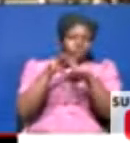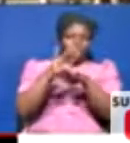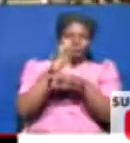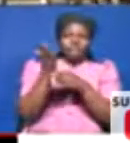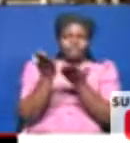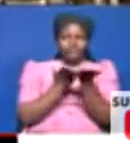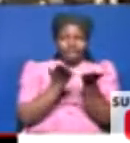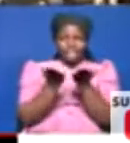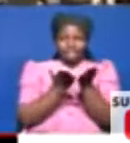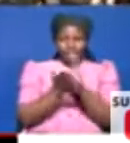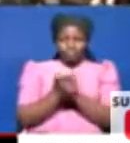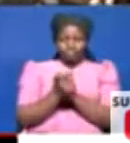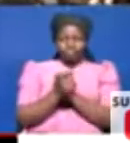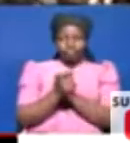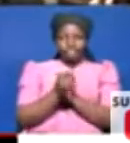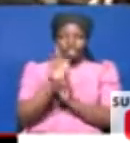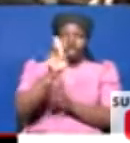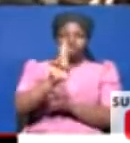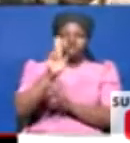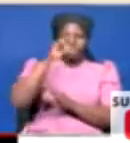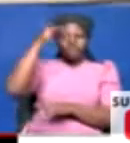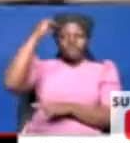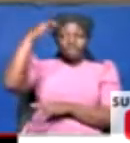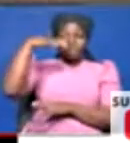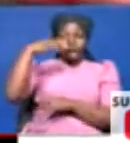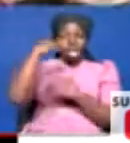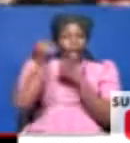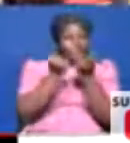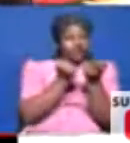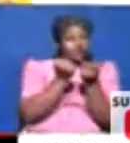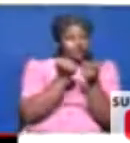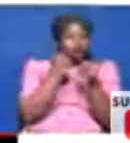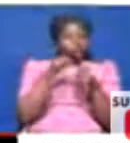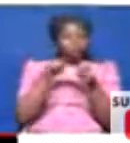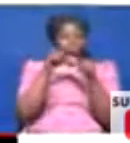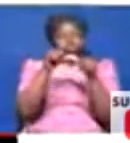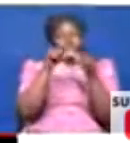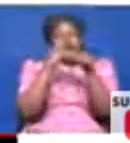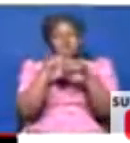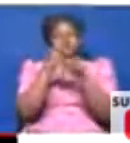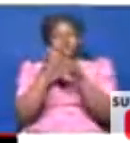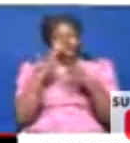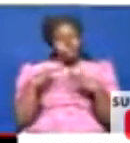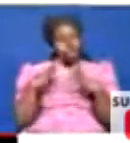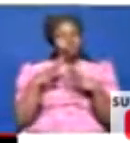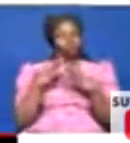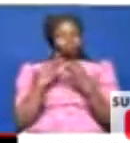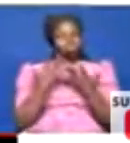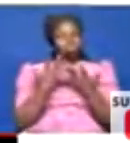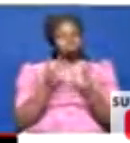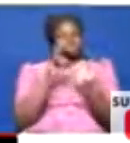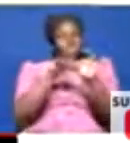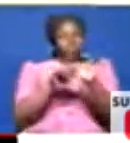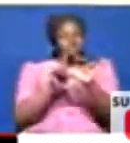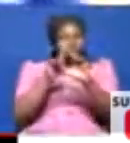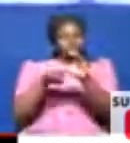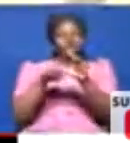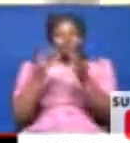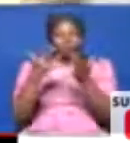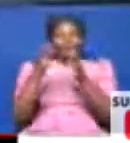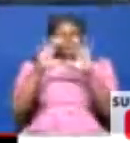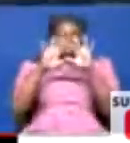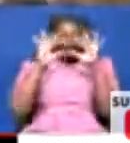Utumizi wa magari yanayotumia umeme unazidi kuvutia wengi kwenye barabara za humu nchini, huku ulimwengu ukishinikiza utumizi wa kawi